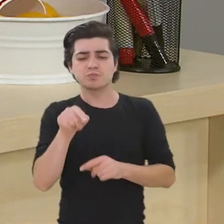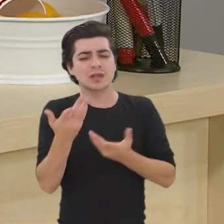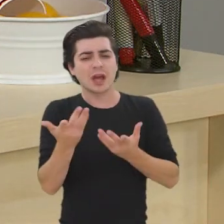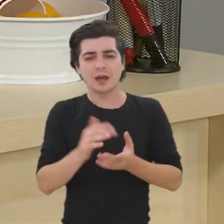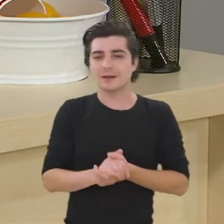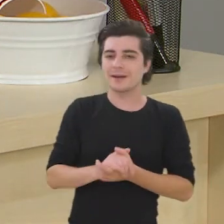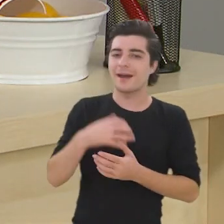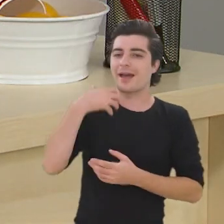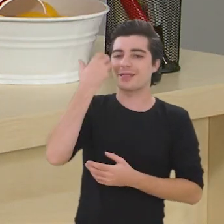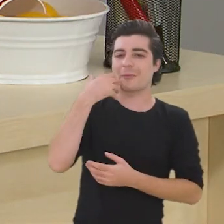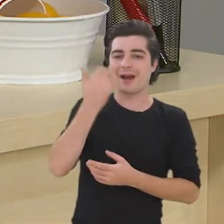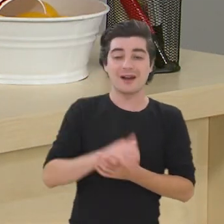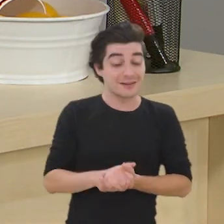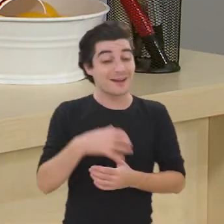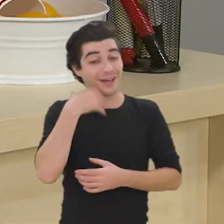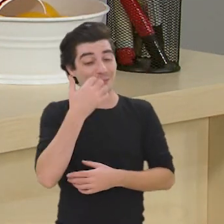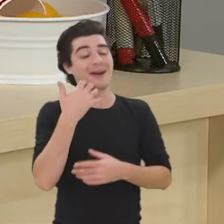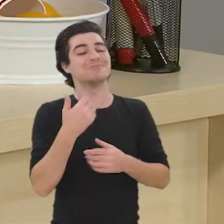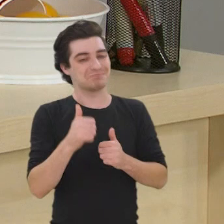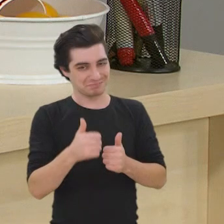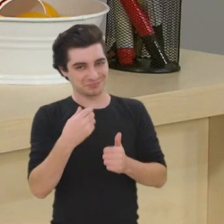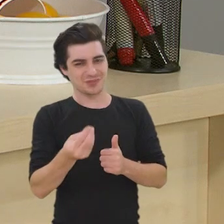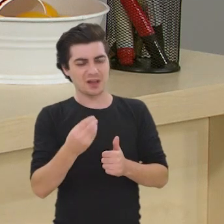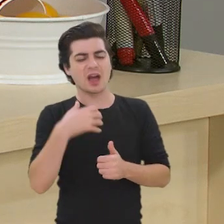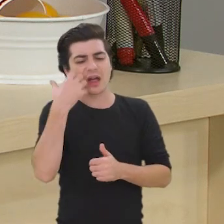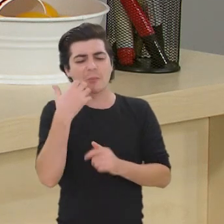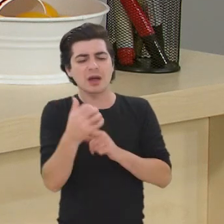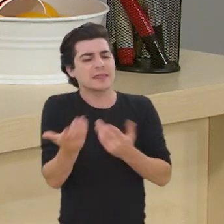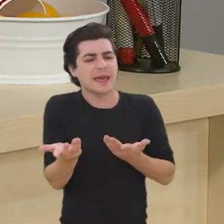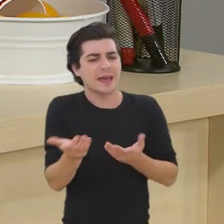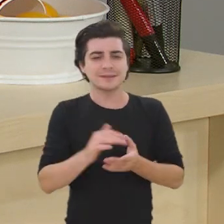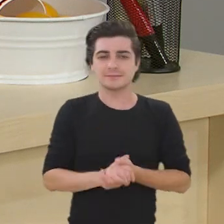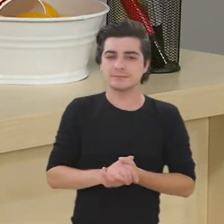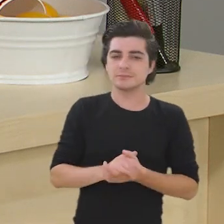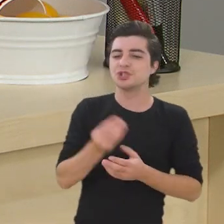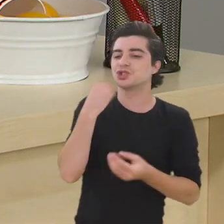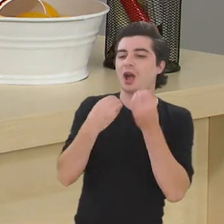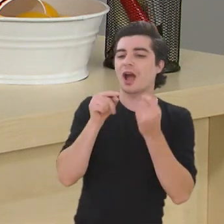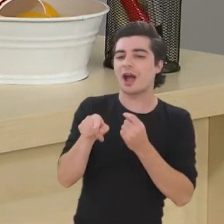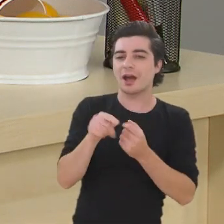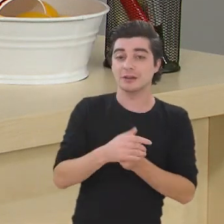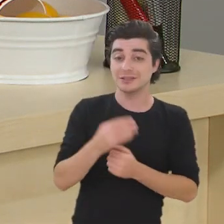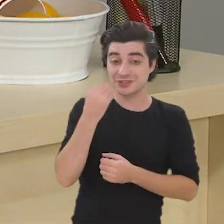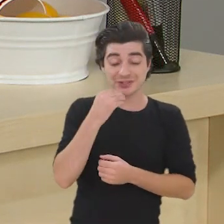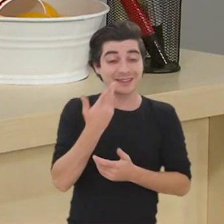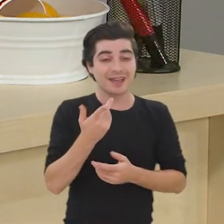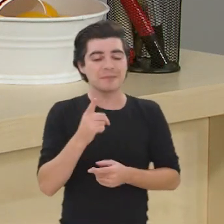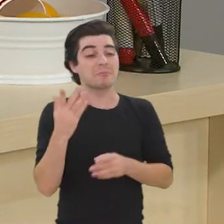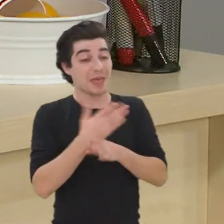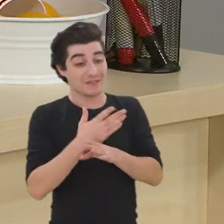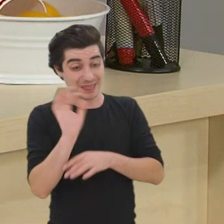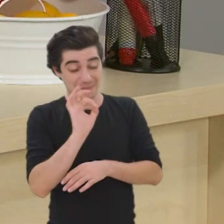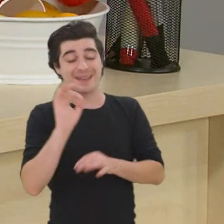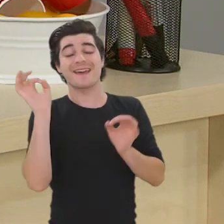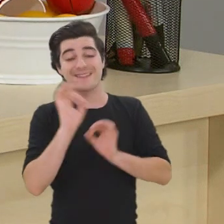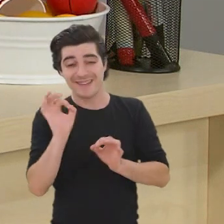bu nedir? Elma. Elma, çok güzel. Elma nedir? Yiyecek. Yiyecek bir meyvedir değil mi?